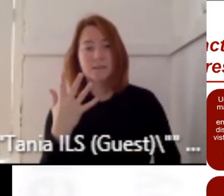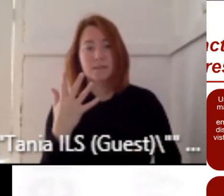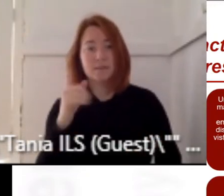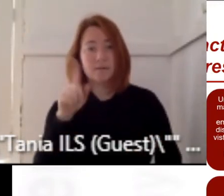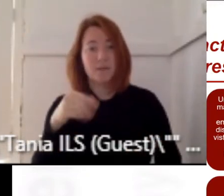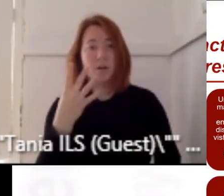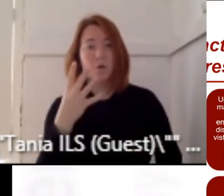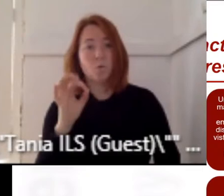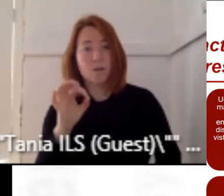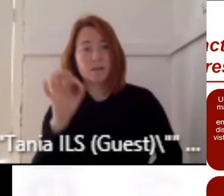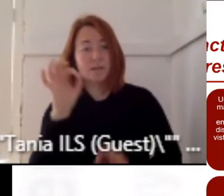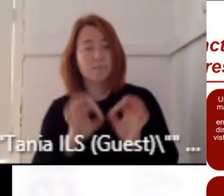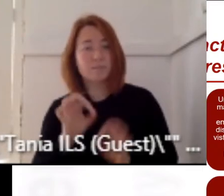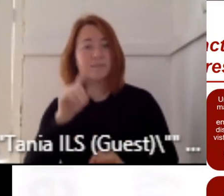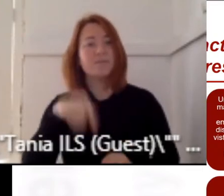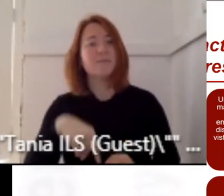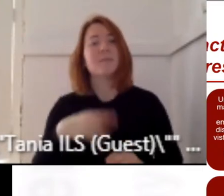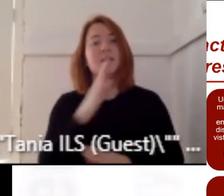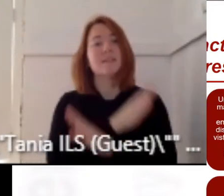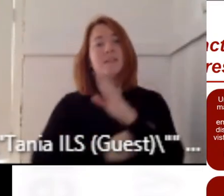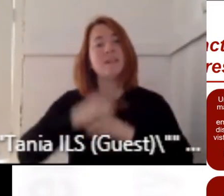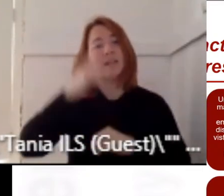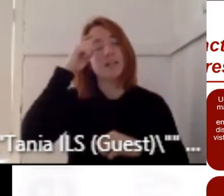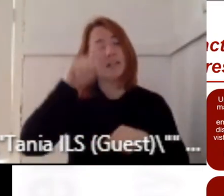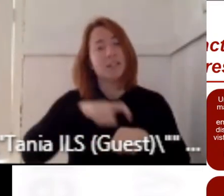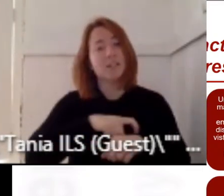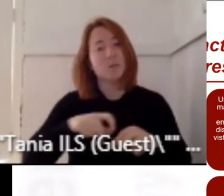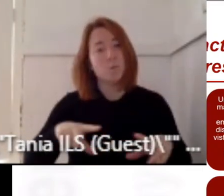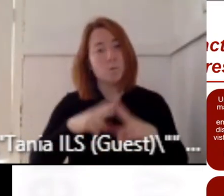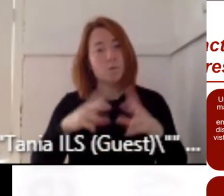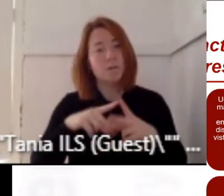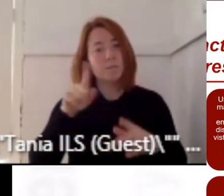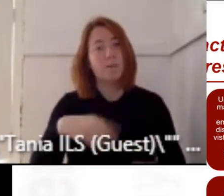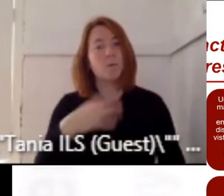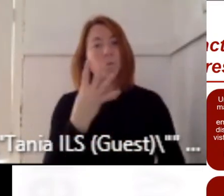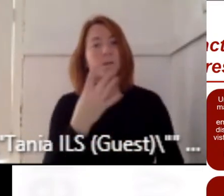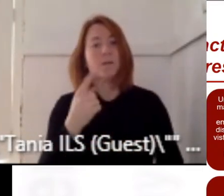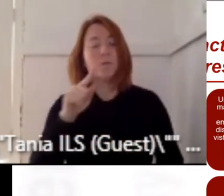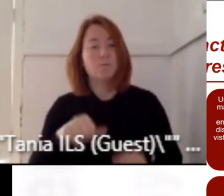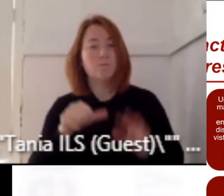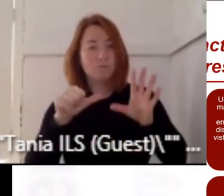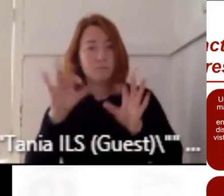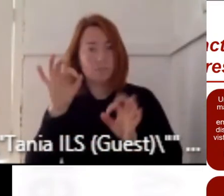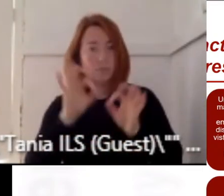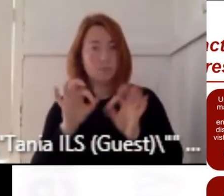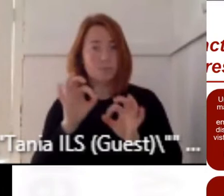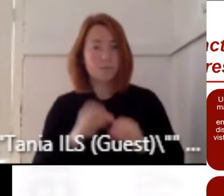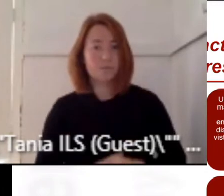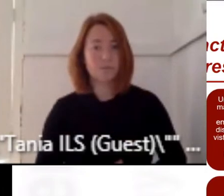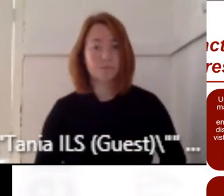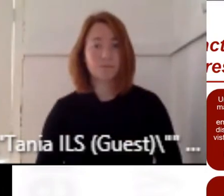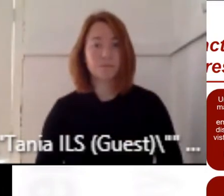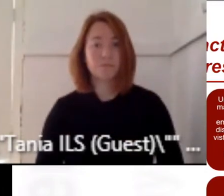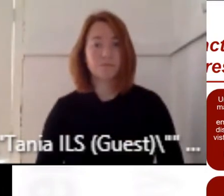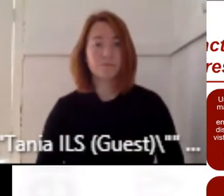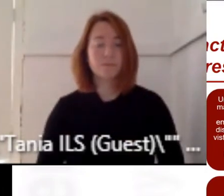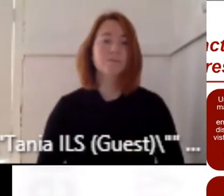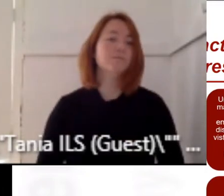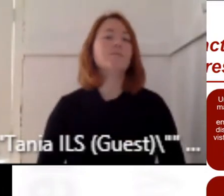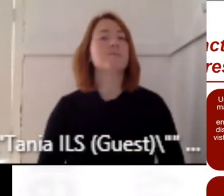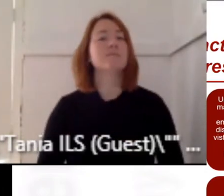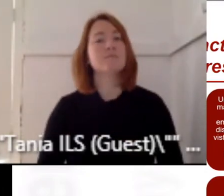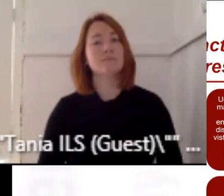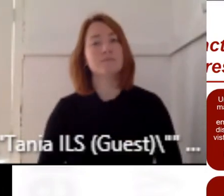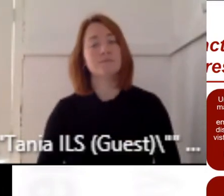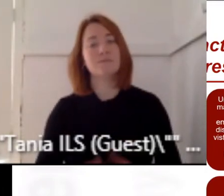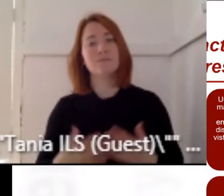amb discapacitat psicosocial, en un 41,6%. No? Per tant, també aquesta intersecció, diguem, a nivell